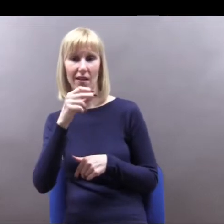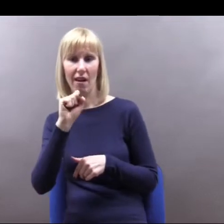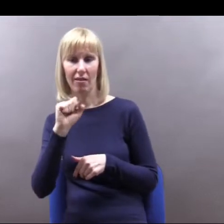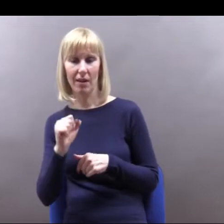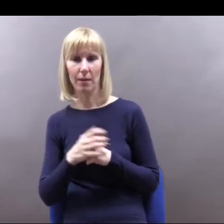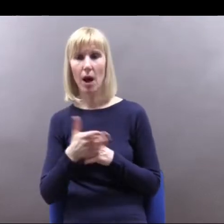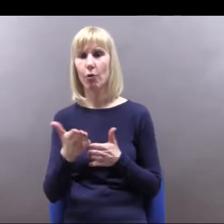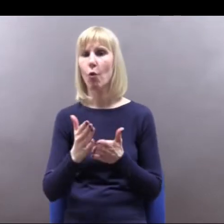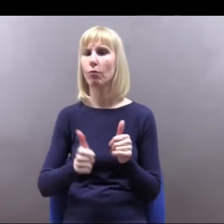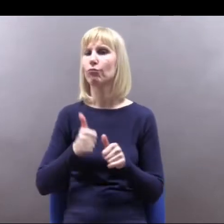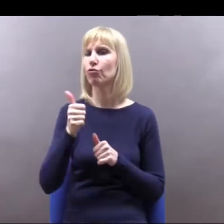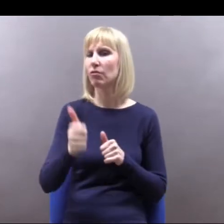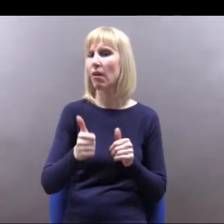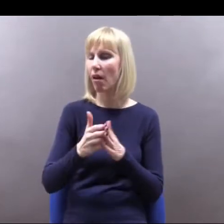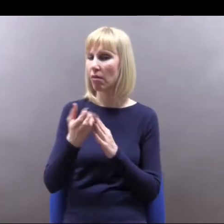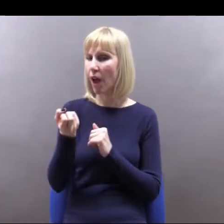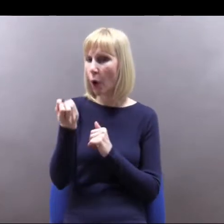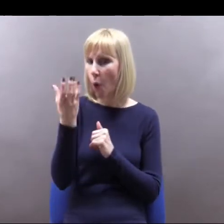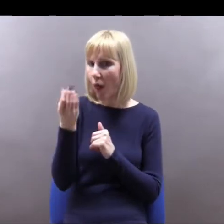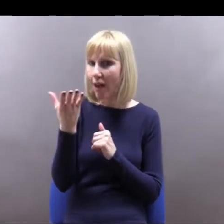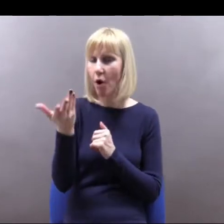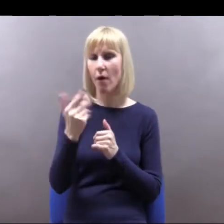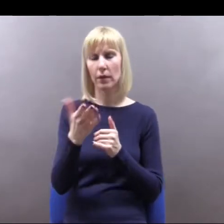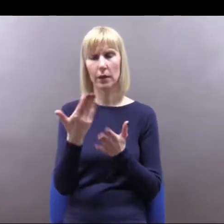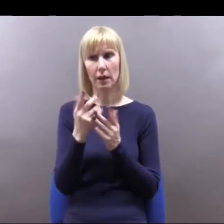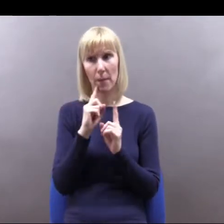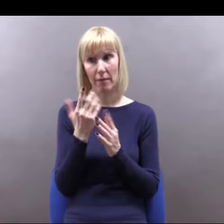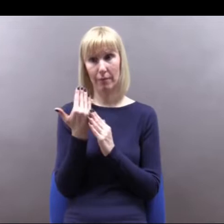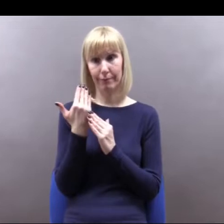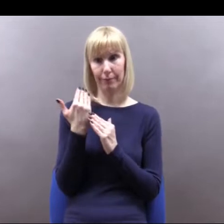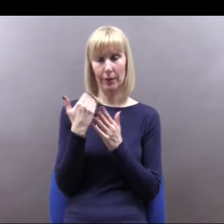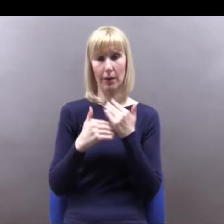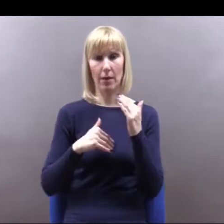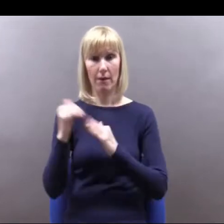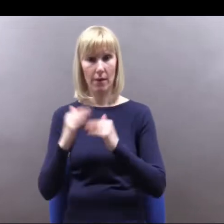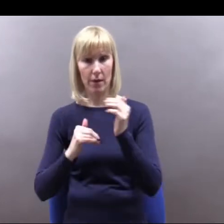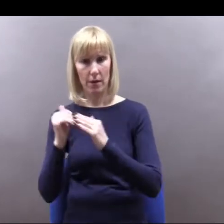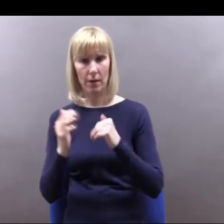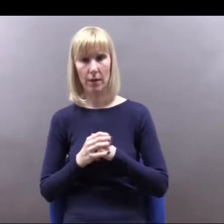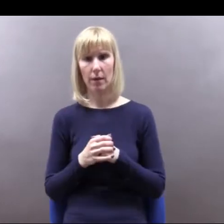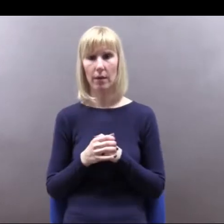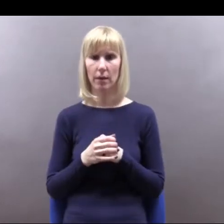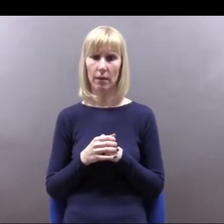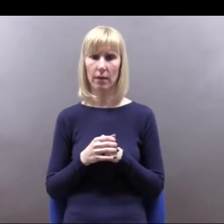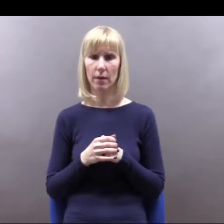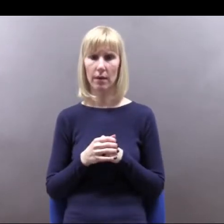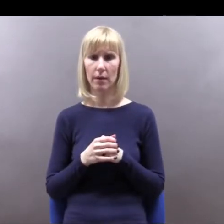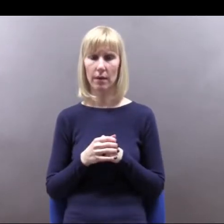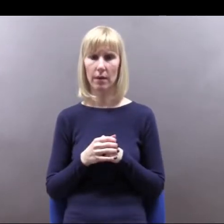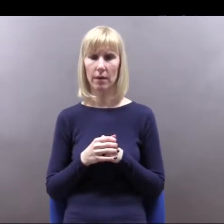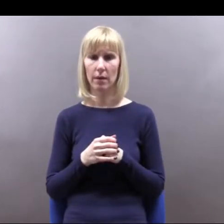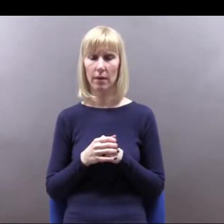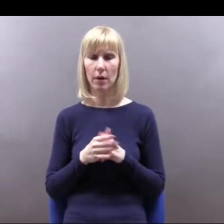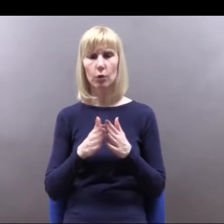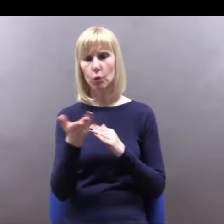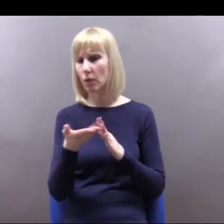stacja, przystanek właściwie kolejowy, wybudowany naprawdę bardzo niedawno. Sprawna zabierze Państwa